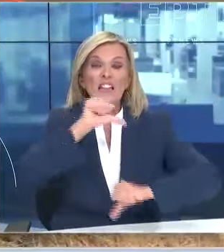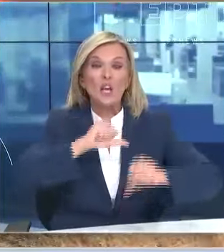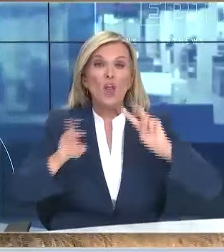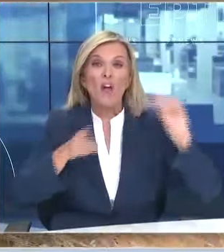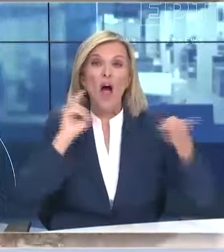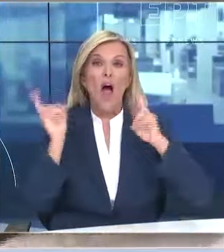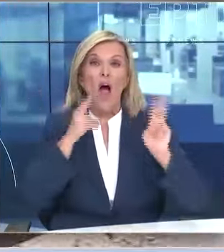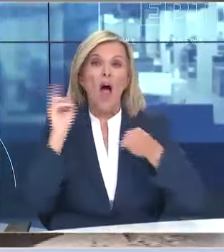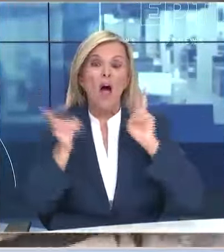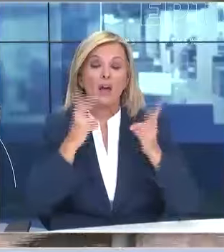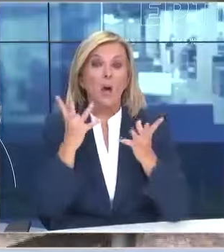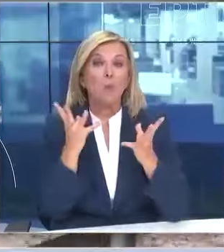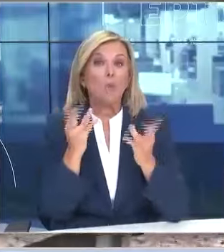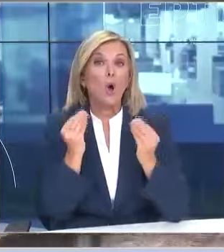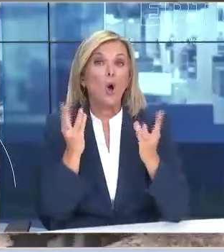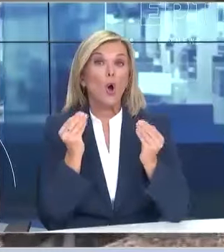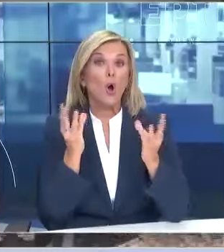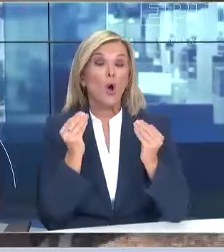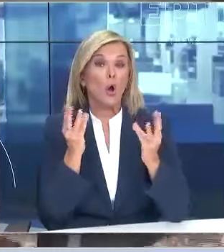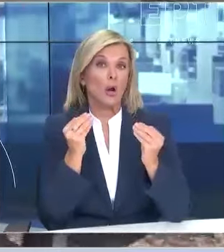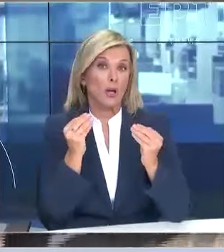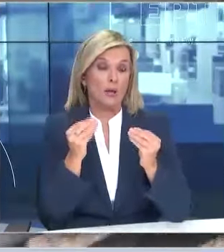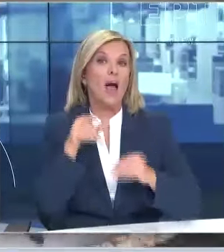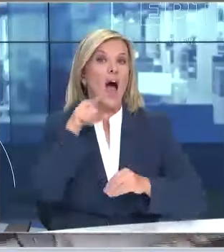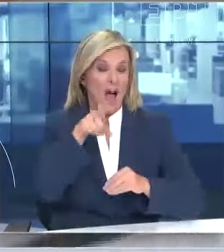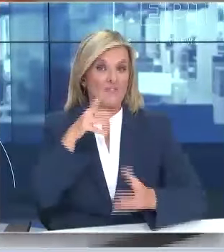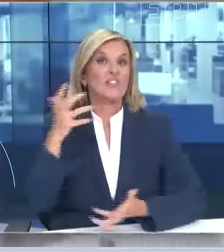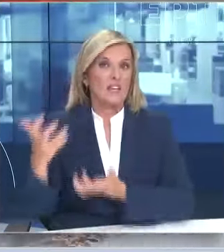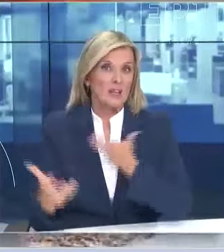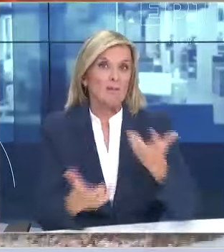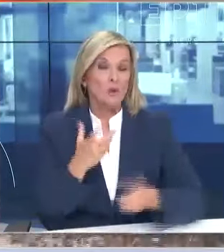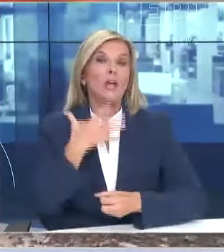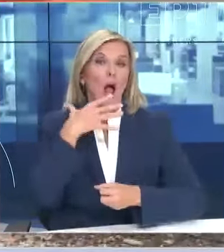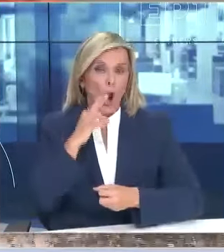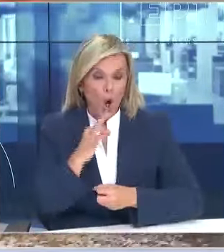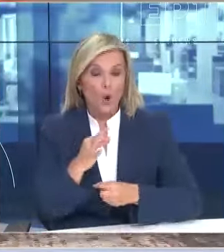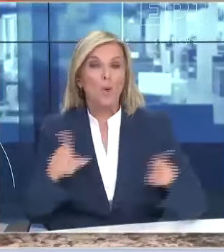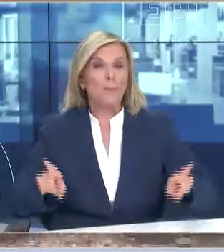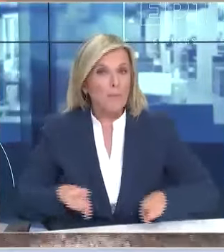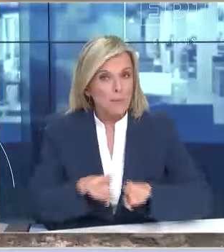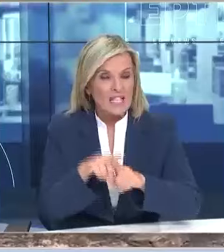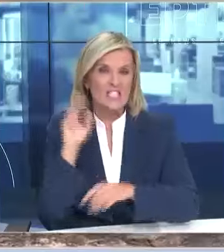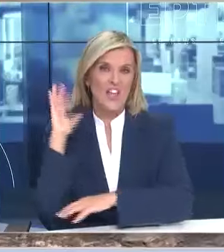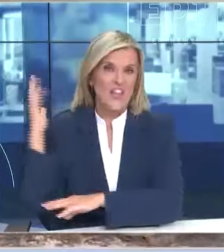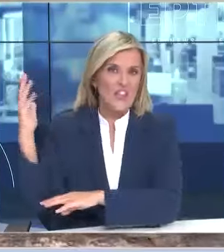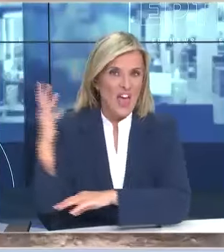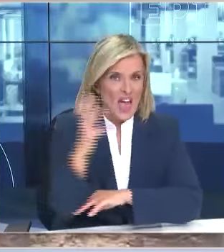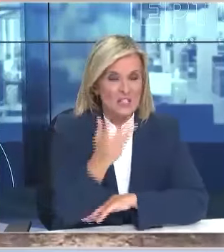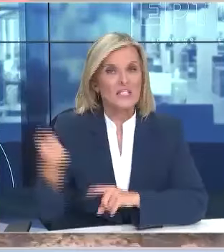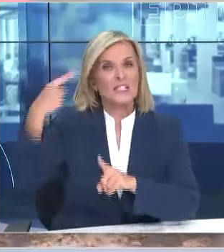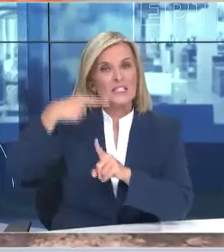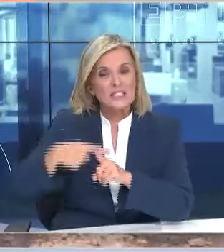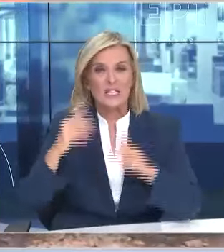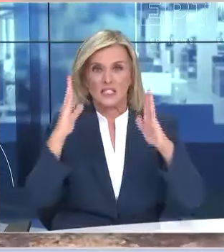προϊόν καύσης ξυλίας. Είναι ο χαρακτήρας αυτής της πυρκαγιάς, κύριε καθηγητά, που έχει αυτό το συνδυασμό καύσιμης